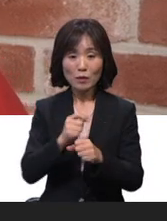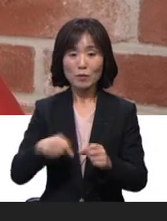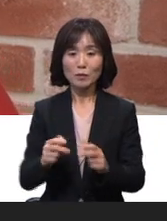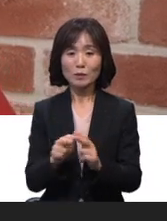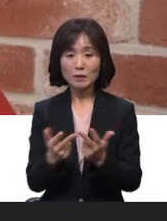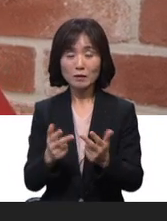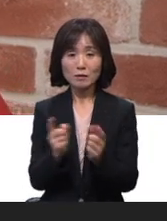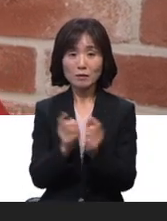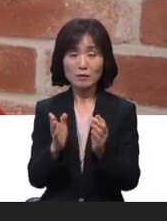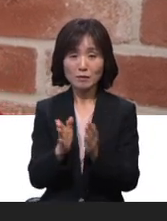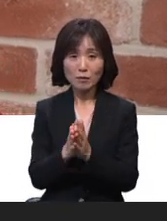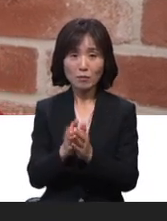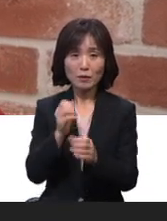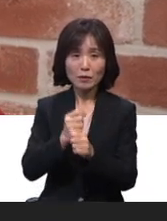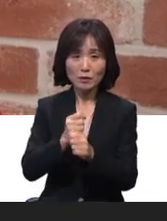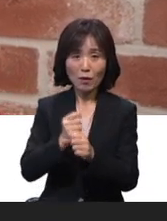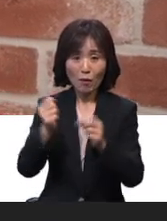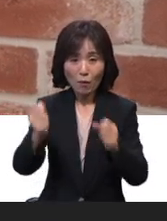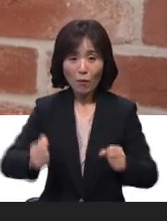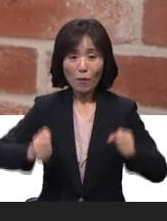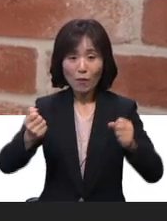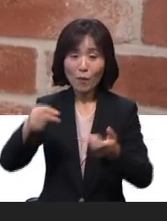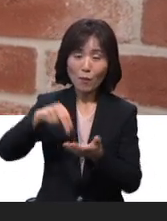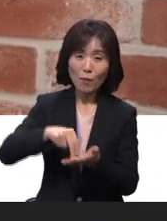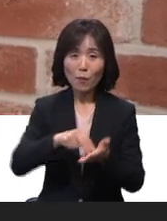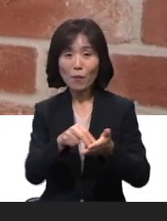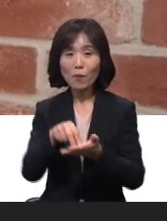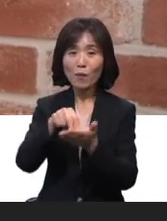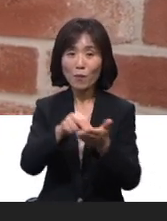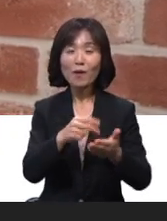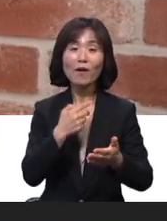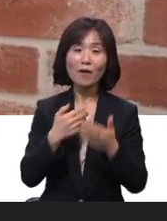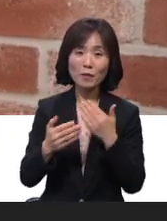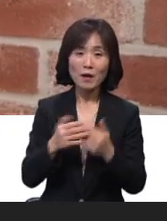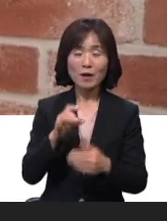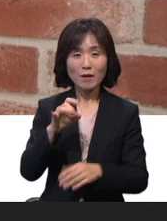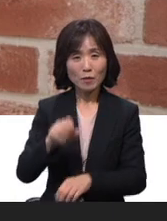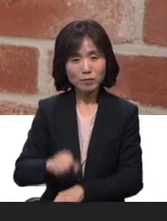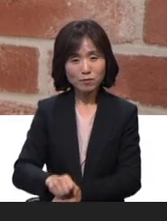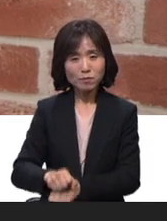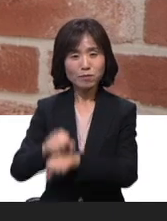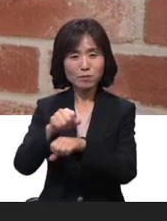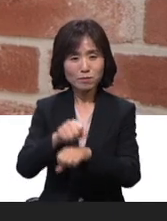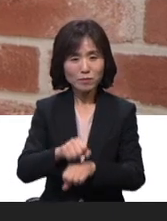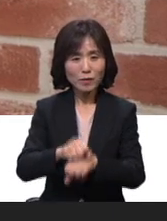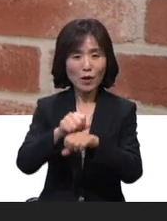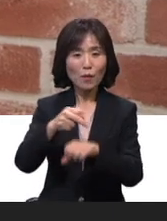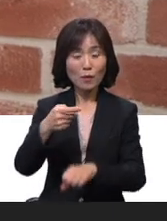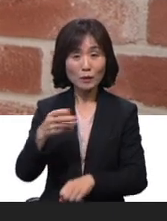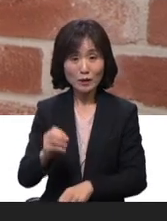본인이 직접 만들어서 저렇게 타고 논다는 그런 경험이 하나하나 쌓이면 점점